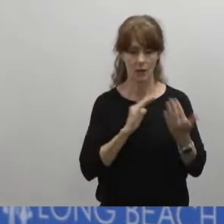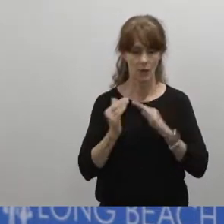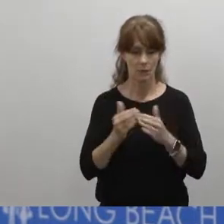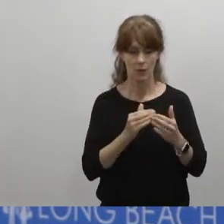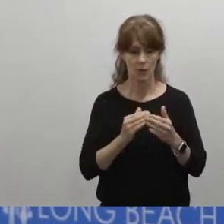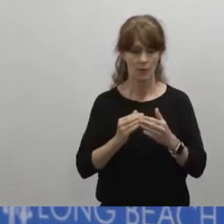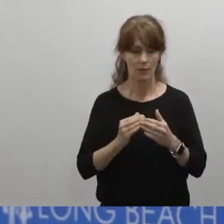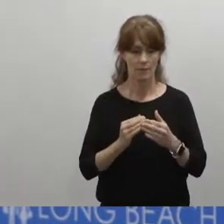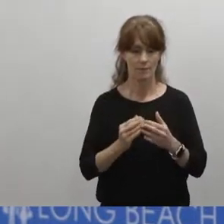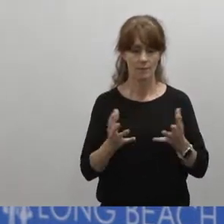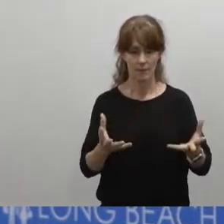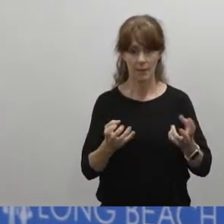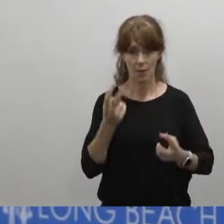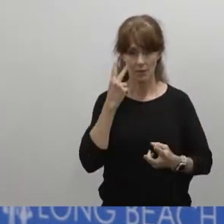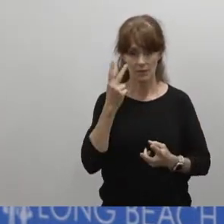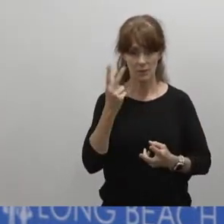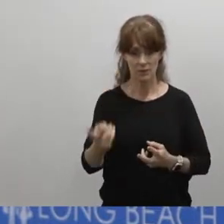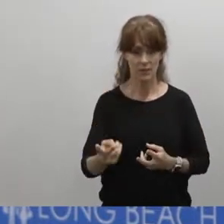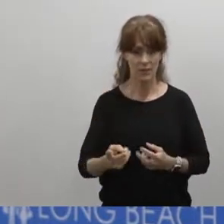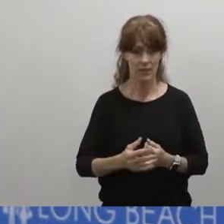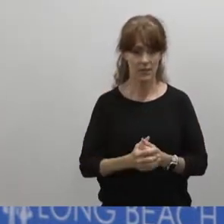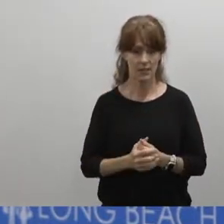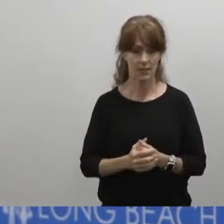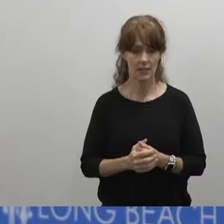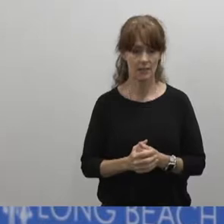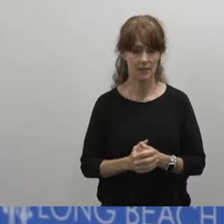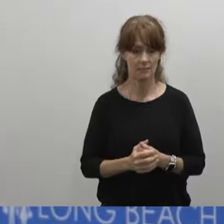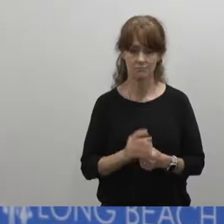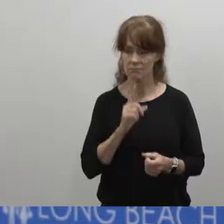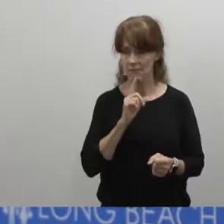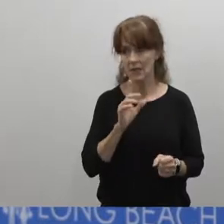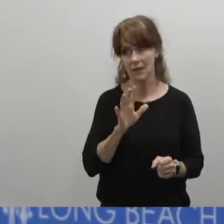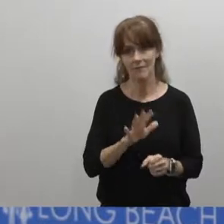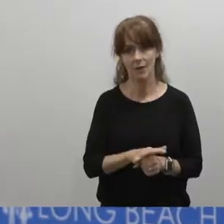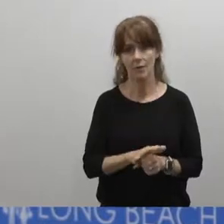Chị bà xe khá nâng sân công dường. Bùa đời thà kê chọn khơi nhây.